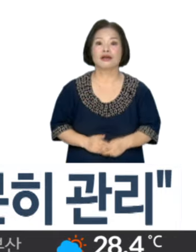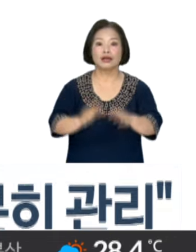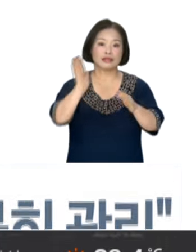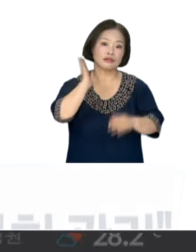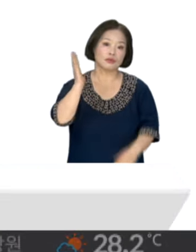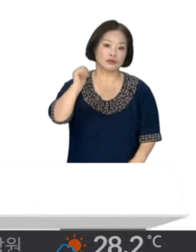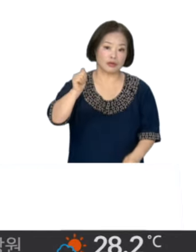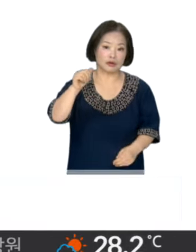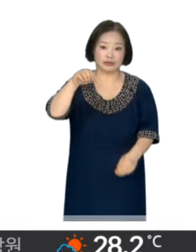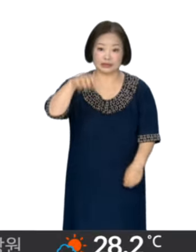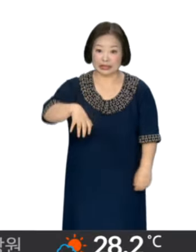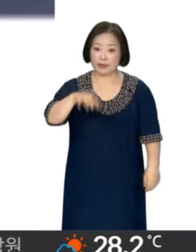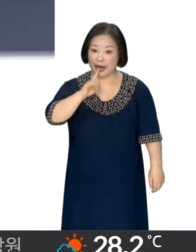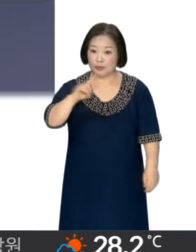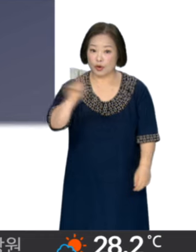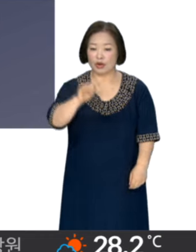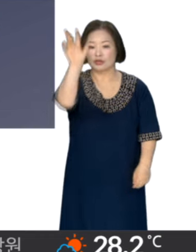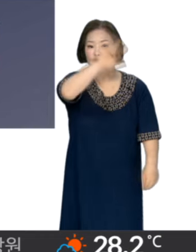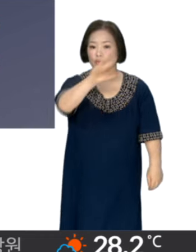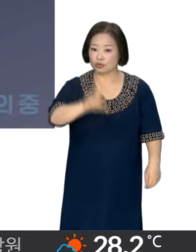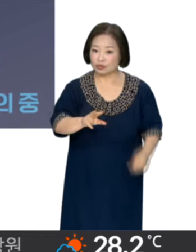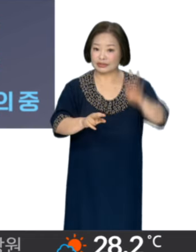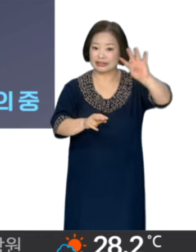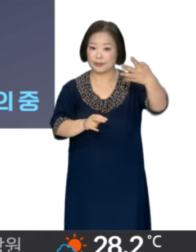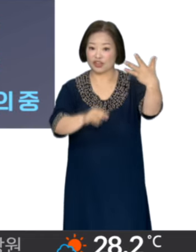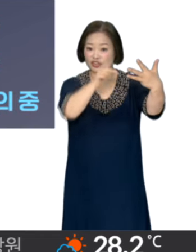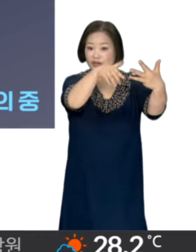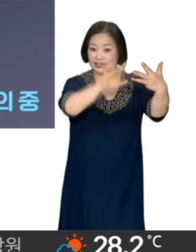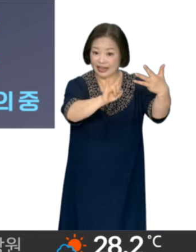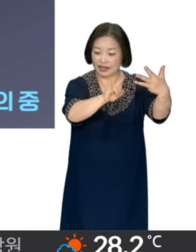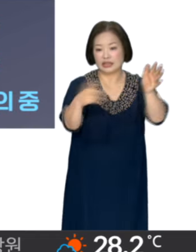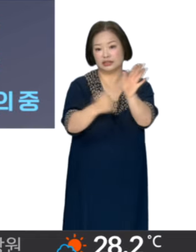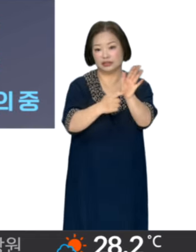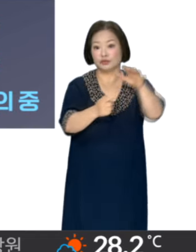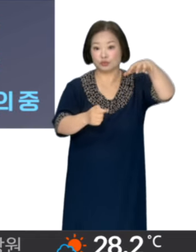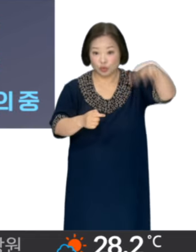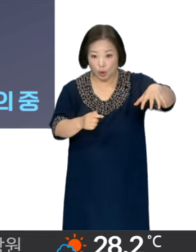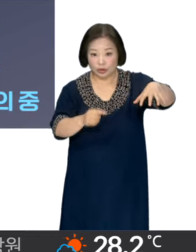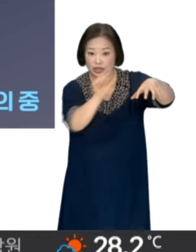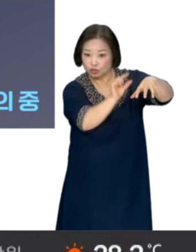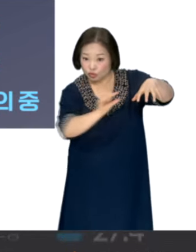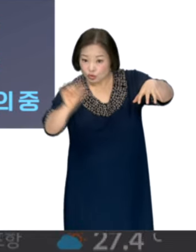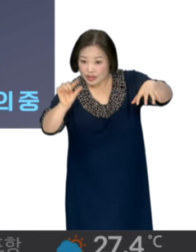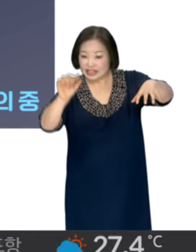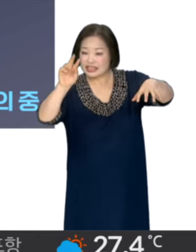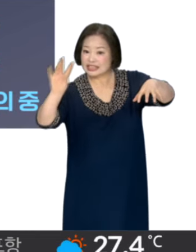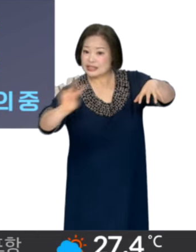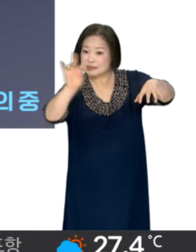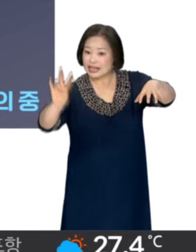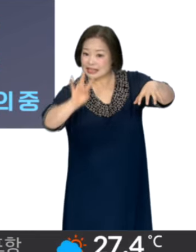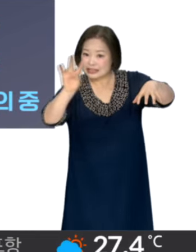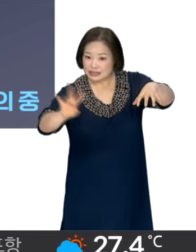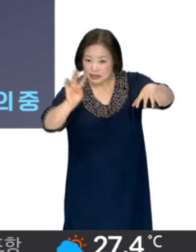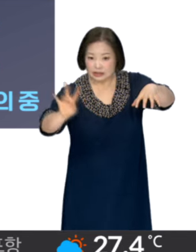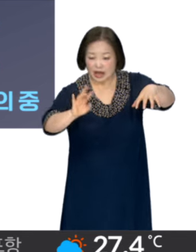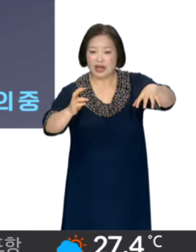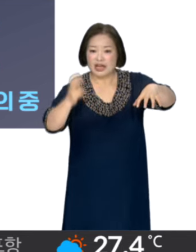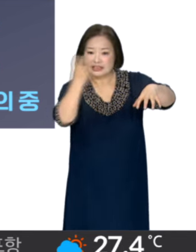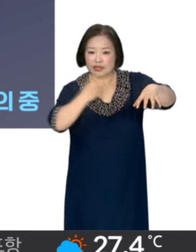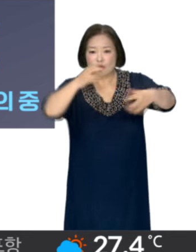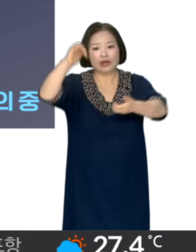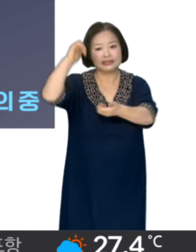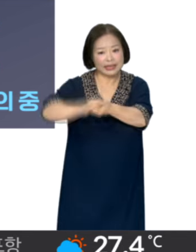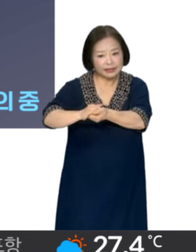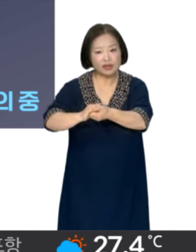대통령실에 따르면 전국 408개 응급의료 기관 중 24시간 진료가 제 은